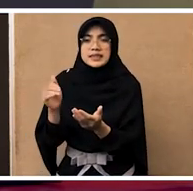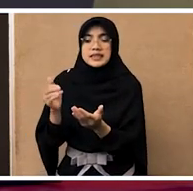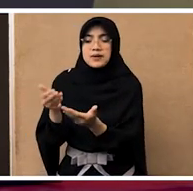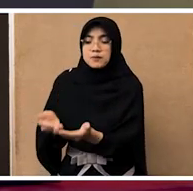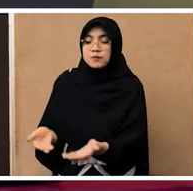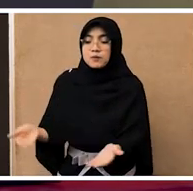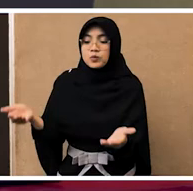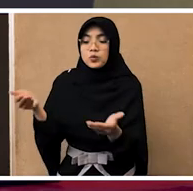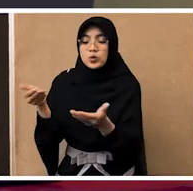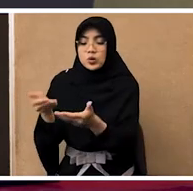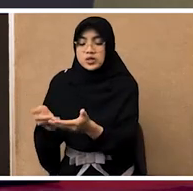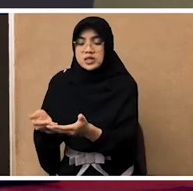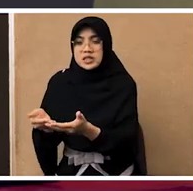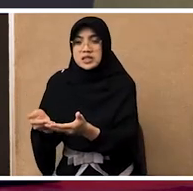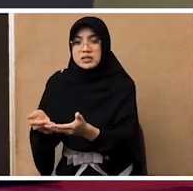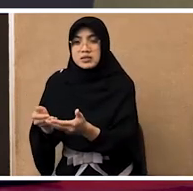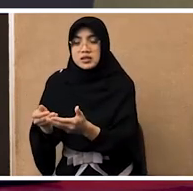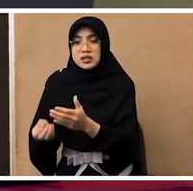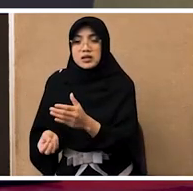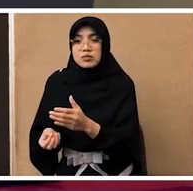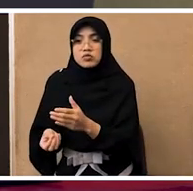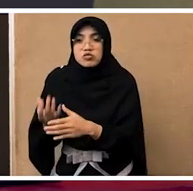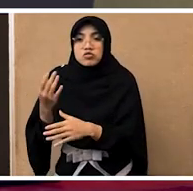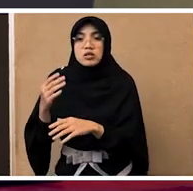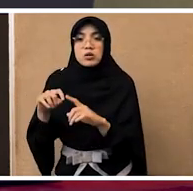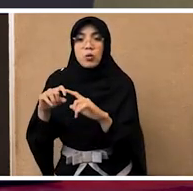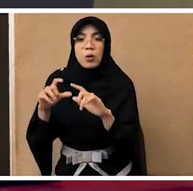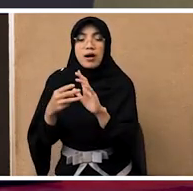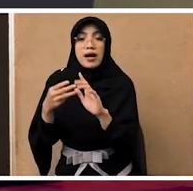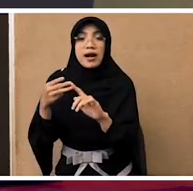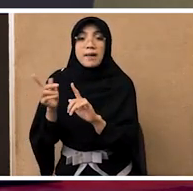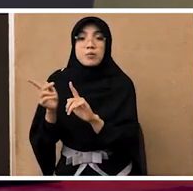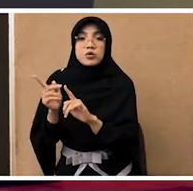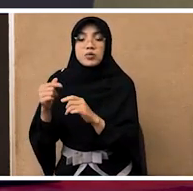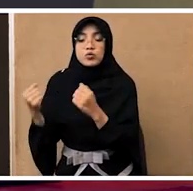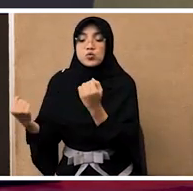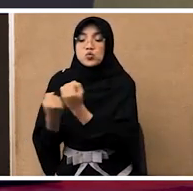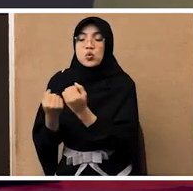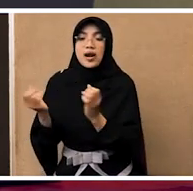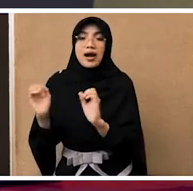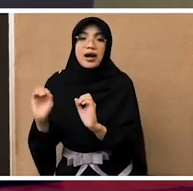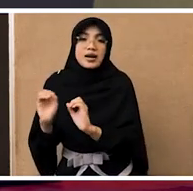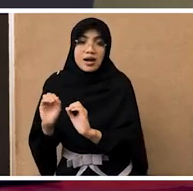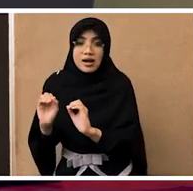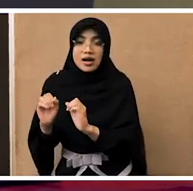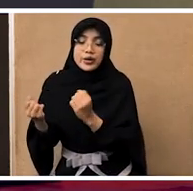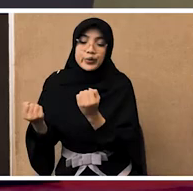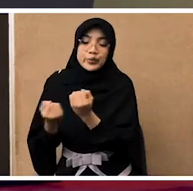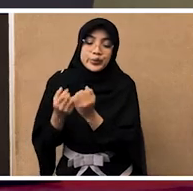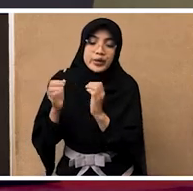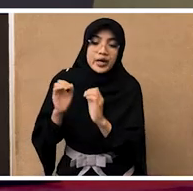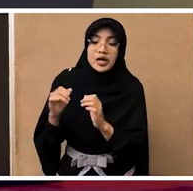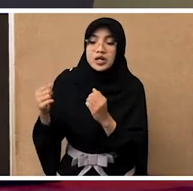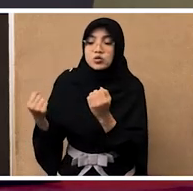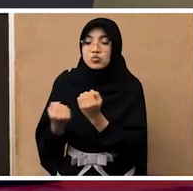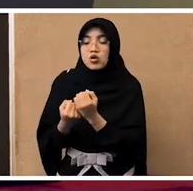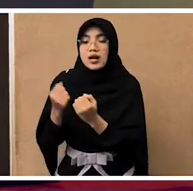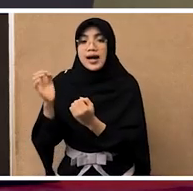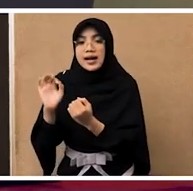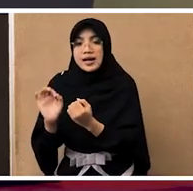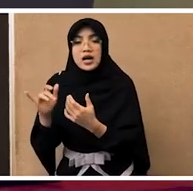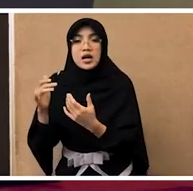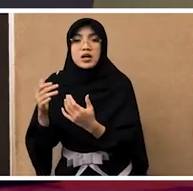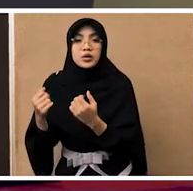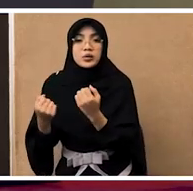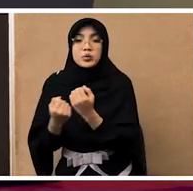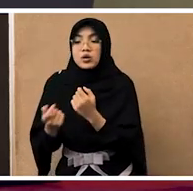kondisi yang seperti rileks gitu Itu karena ketiadaan dukungan ketiadaan dukungan ketiadaan support juga